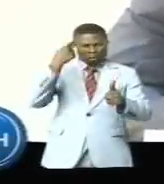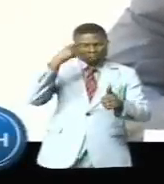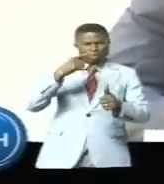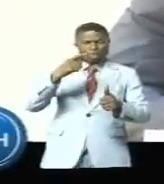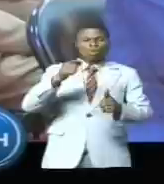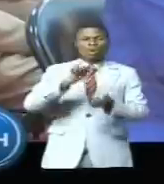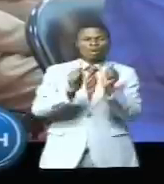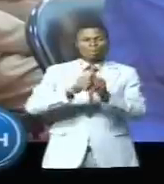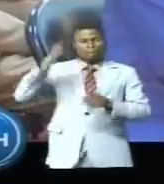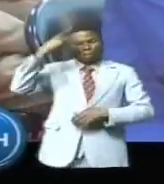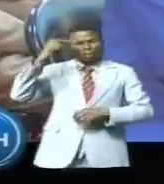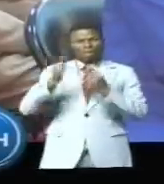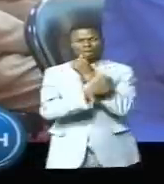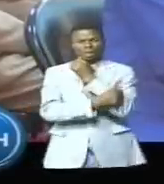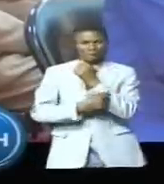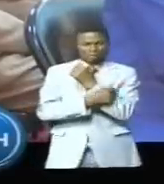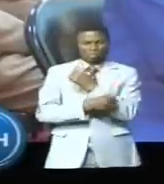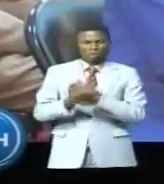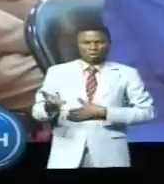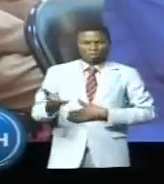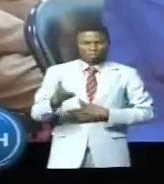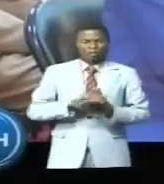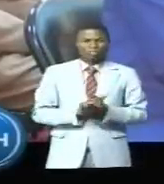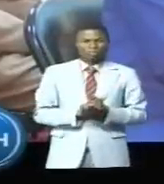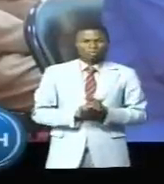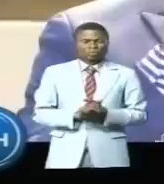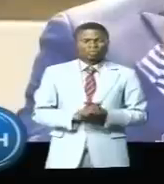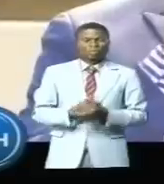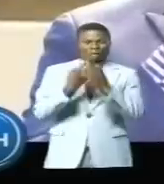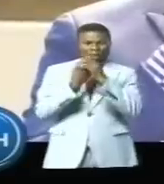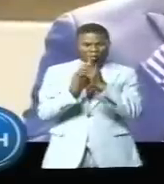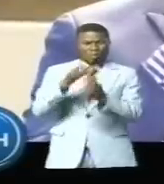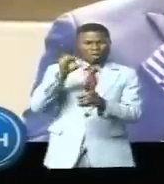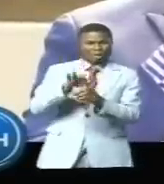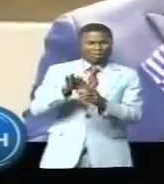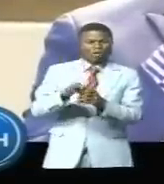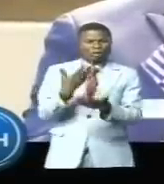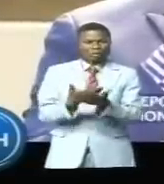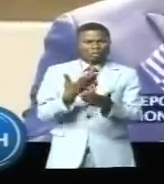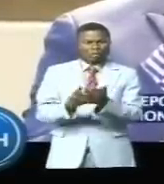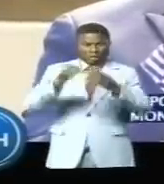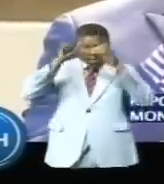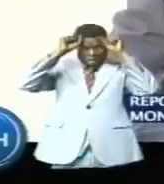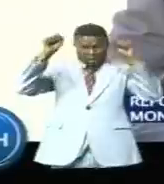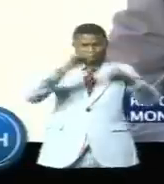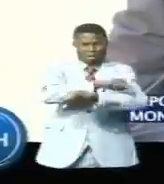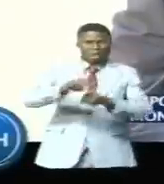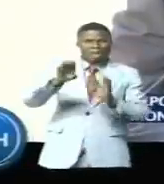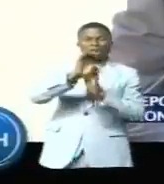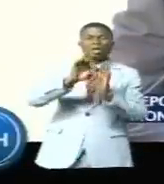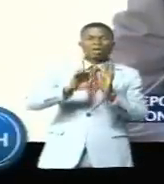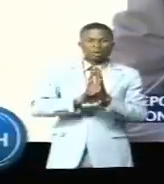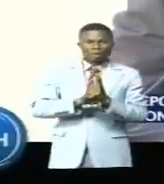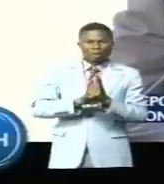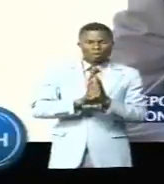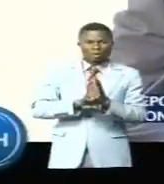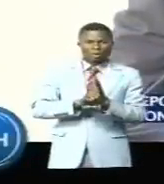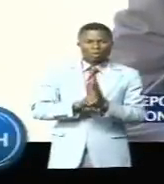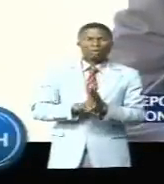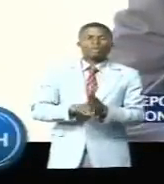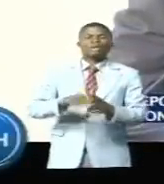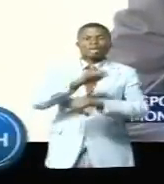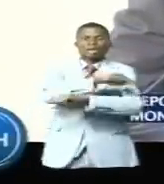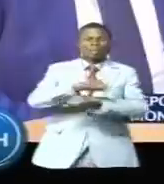notre pays. Dans une année préélectorale, il était urgent que le président de la Cour constitutionnelle et de droit président du